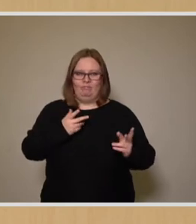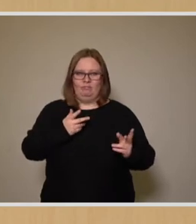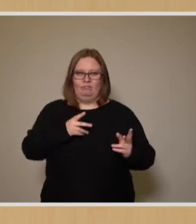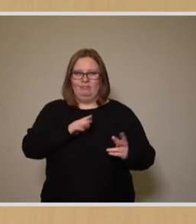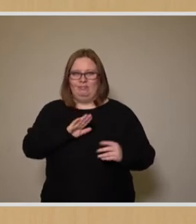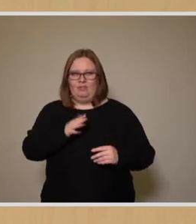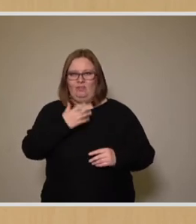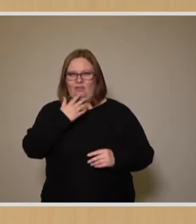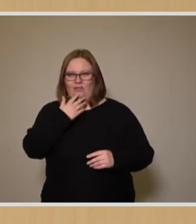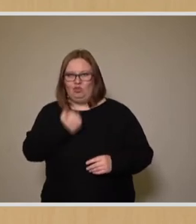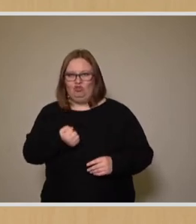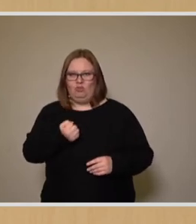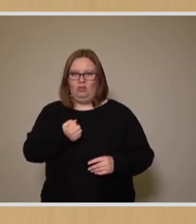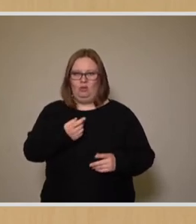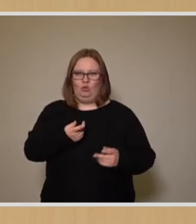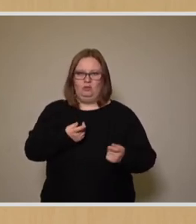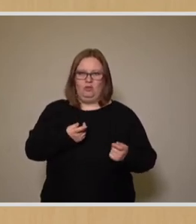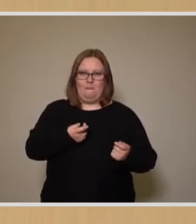Wünsche und die Beschlüsse